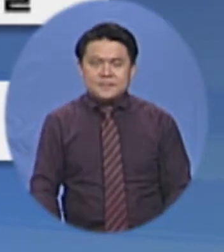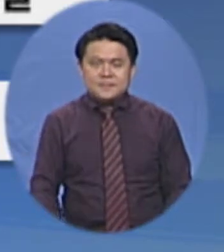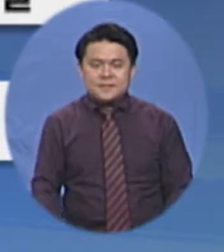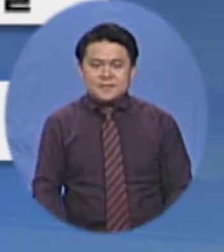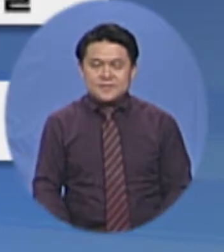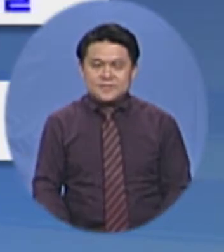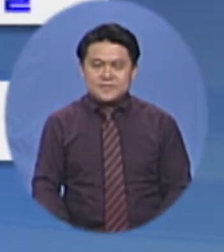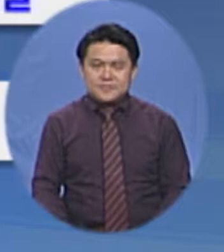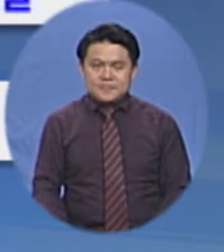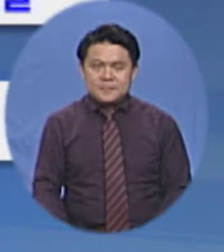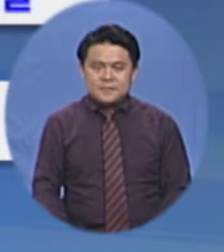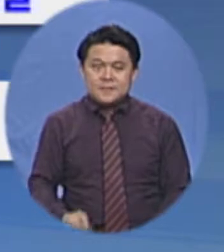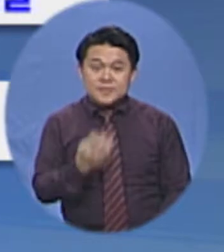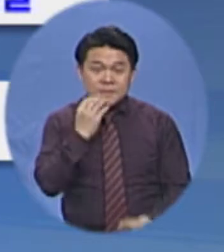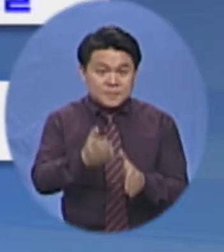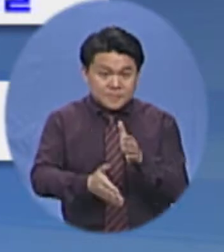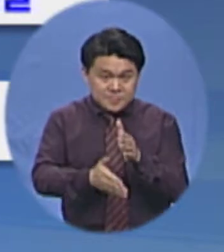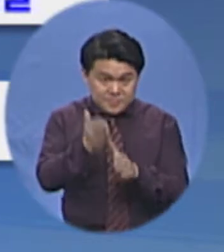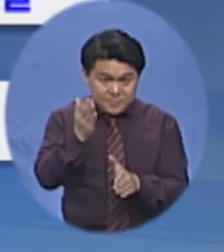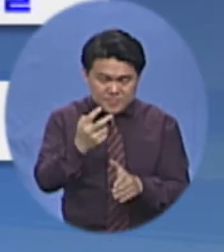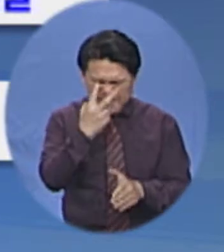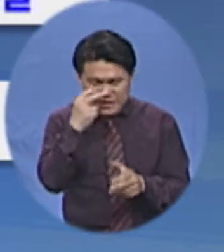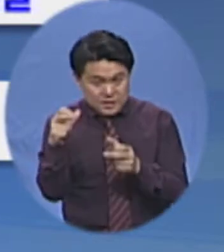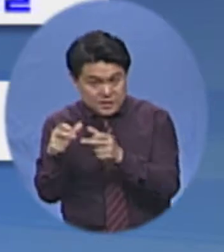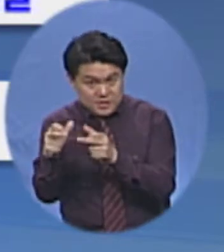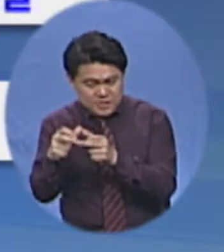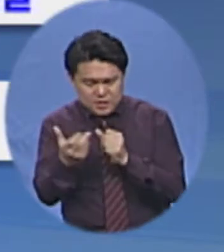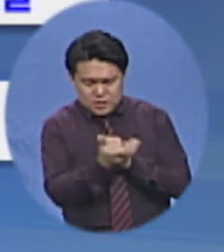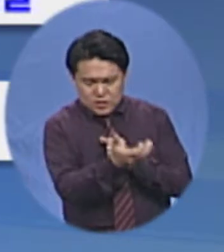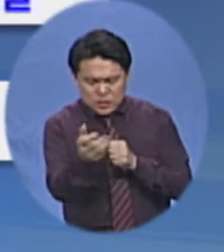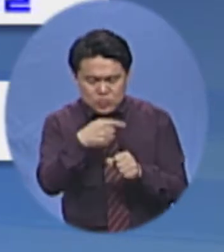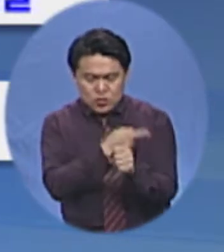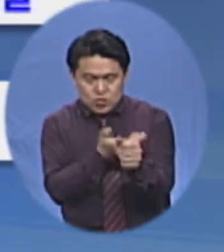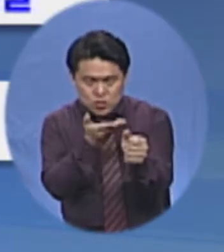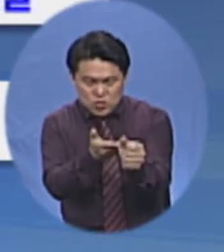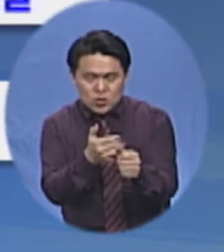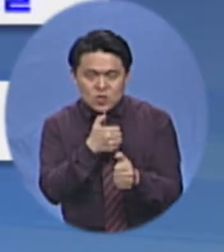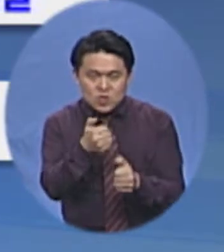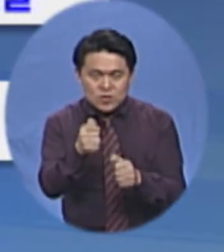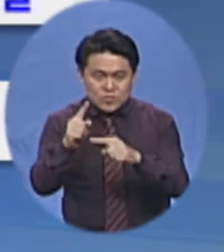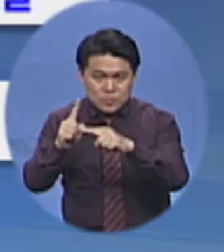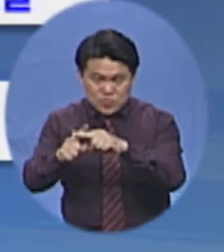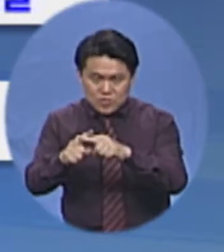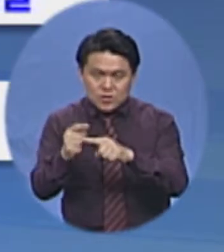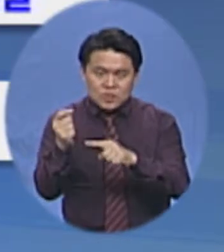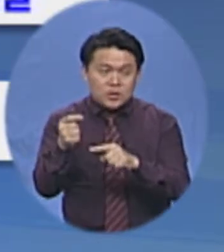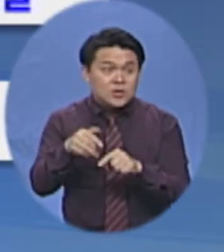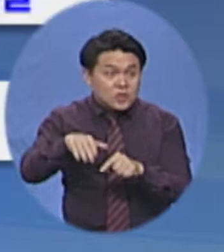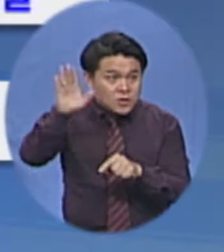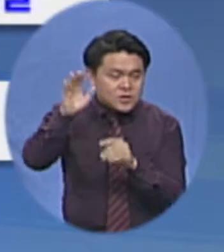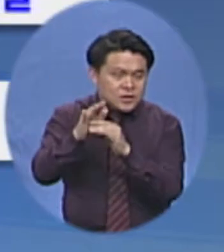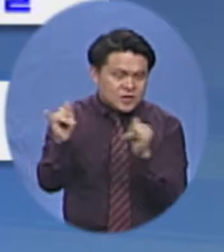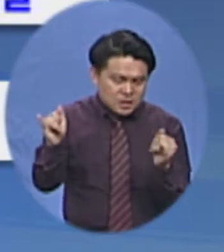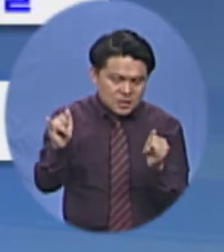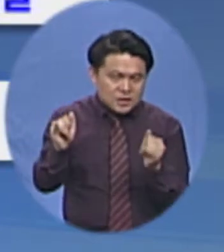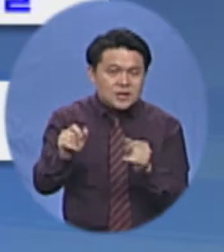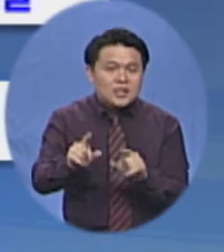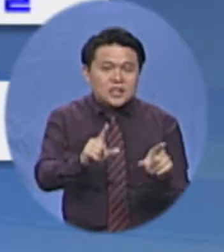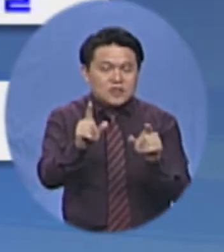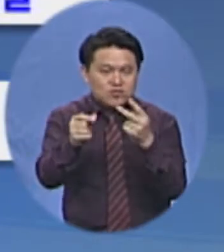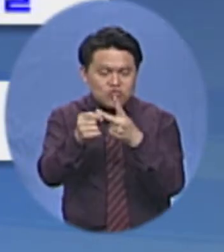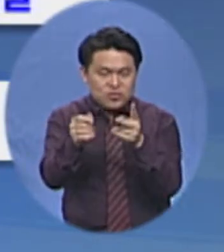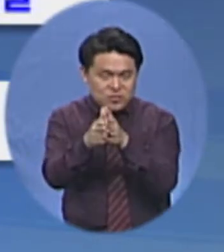전했습니다. 서울시가 시각장애인들의 이동권 보장과 50플러스 중장년 세대의 인생 이막 지원을